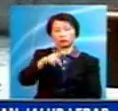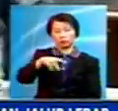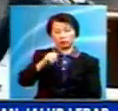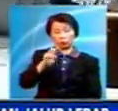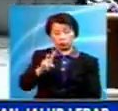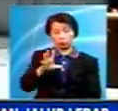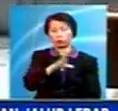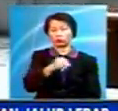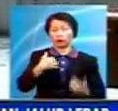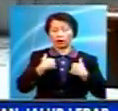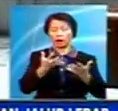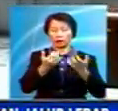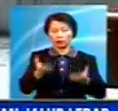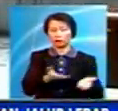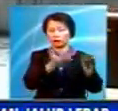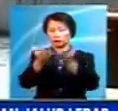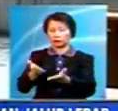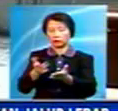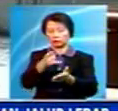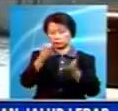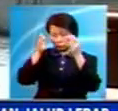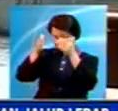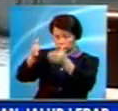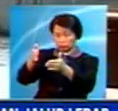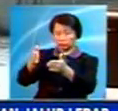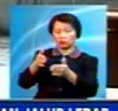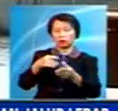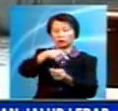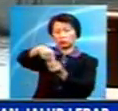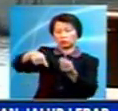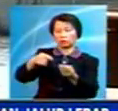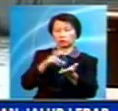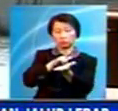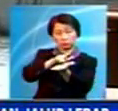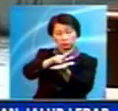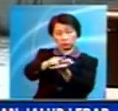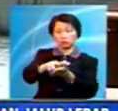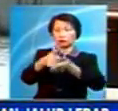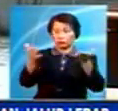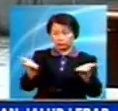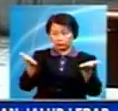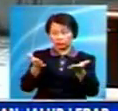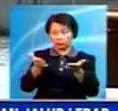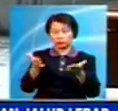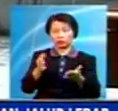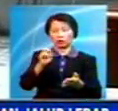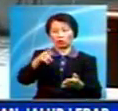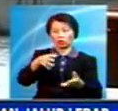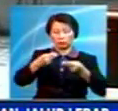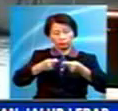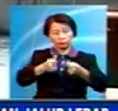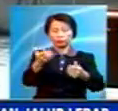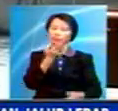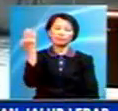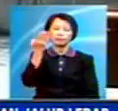saya ingin juga bawakan tumpuan anda kepada senario di lapangan terbang antarabangsa Schiphol ini yang operasinya berjalan seperti